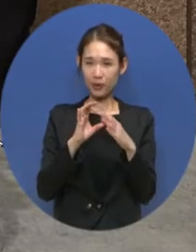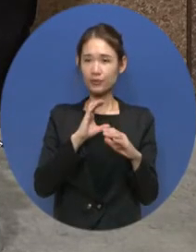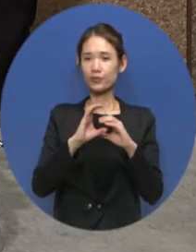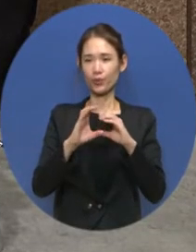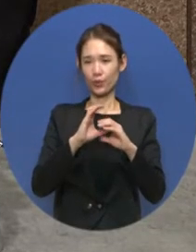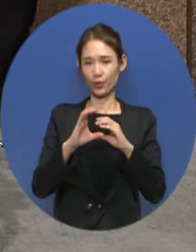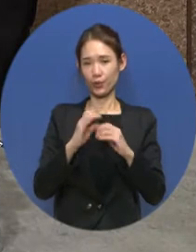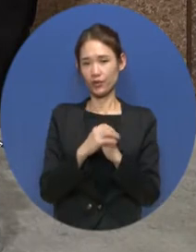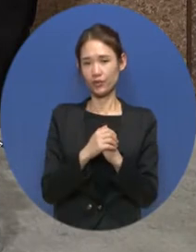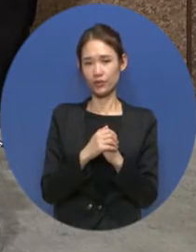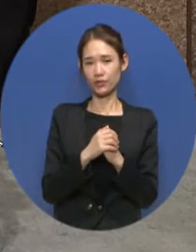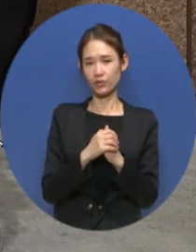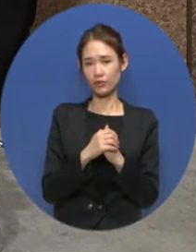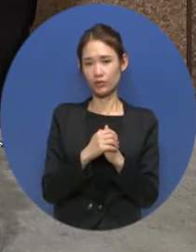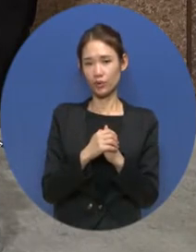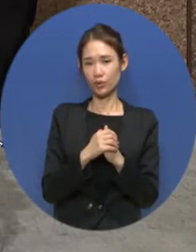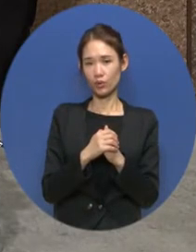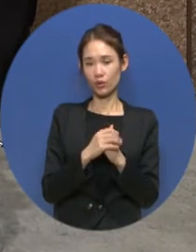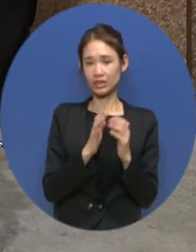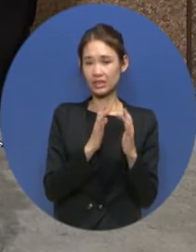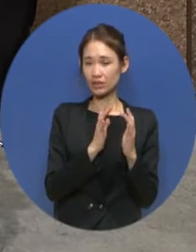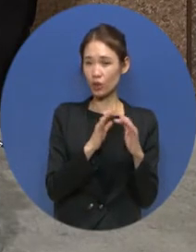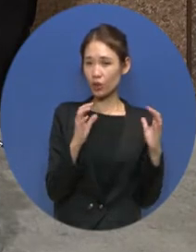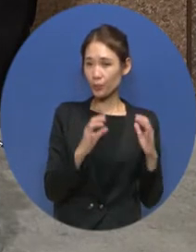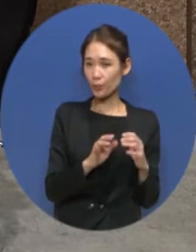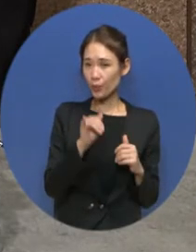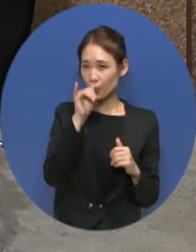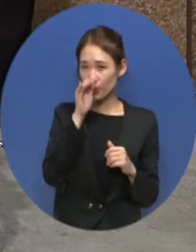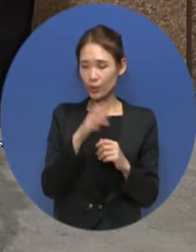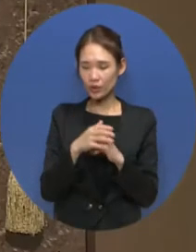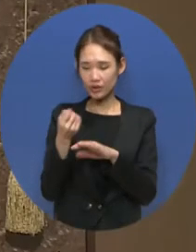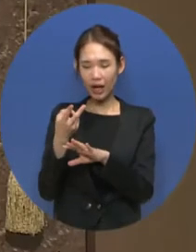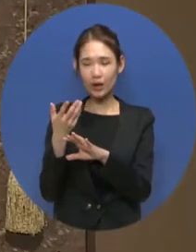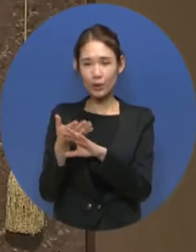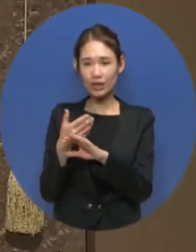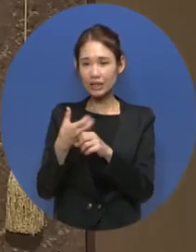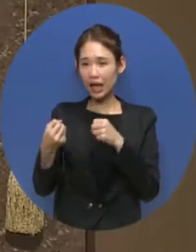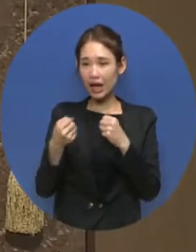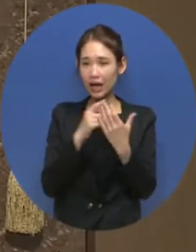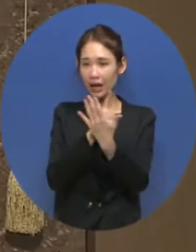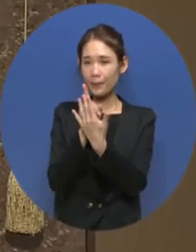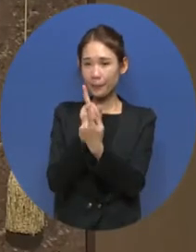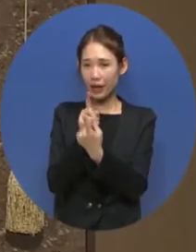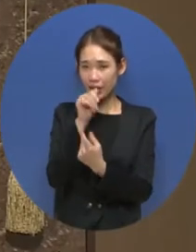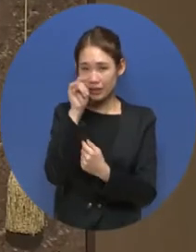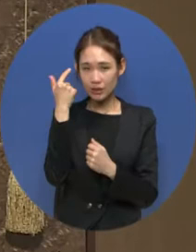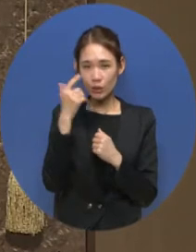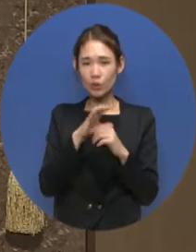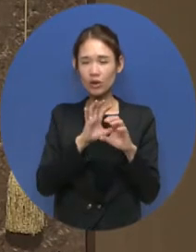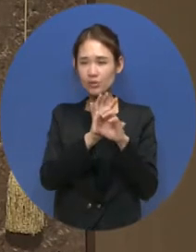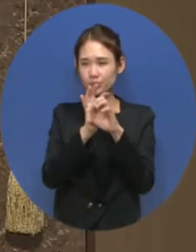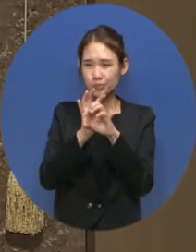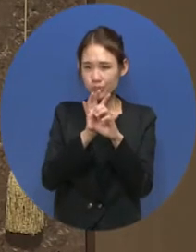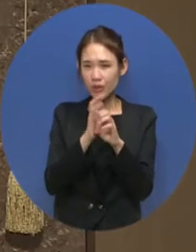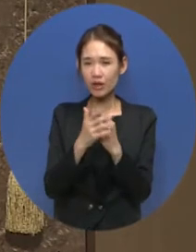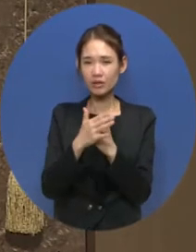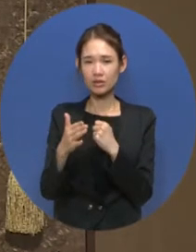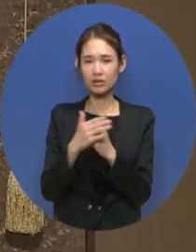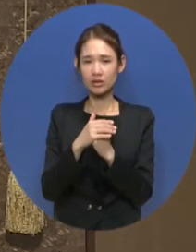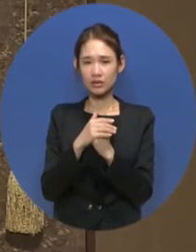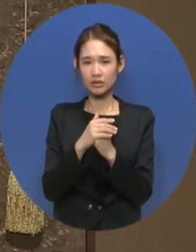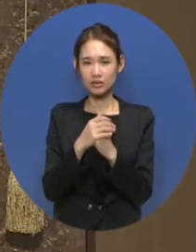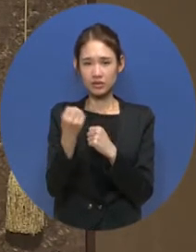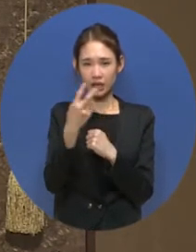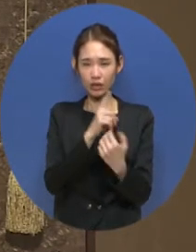하고 그렇다면 오프라인 모임도 하시나요? 네. 올해는 이제 코로나19 때문에 사실 오프라인 모임을 자주